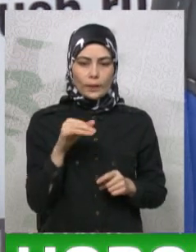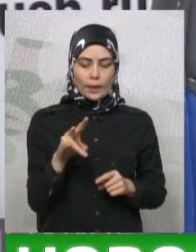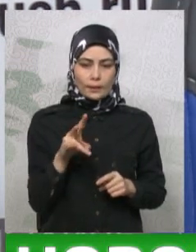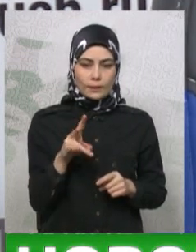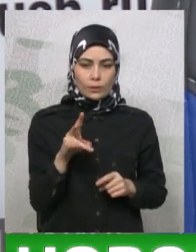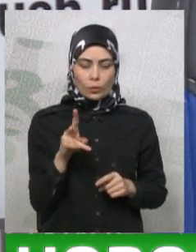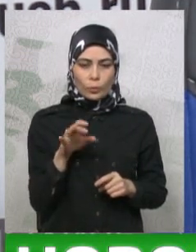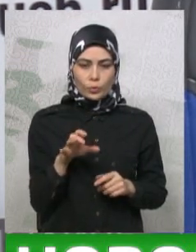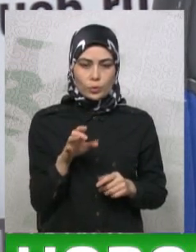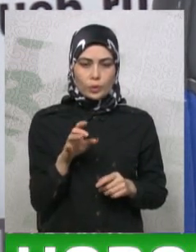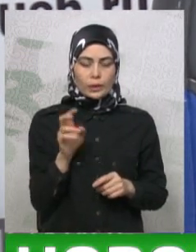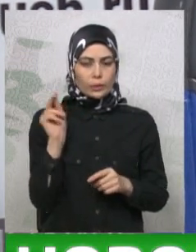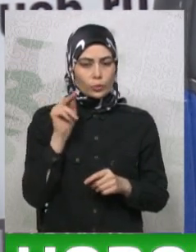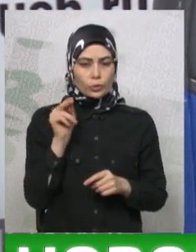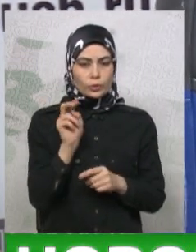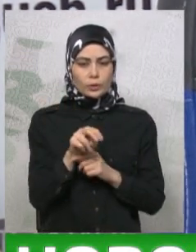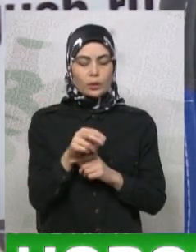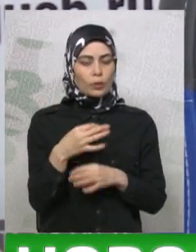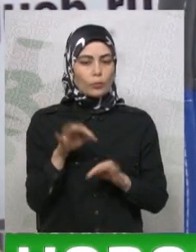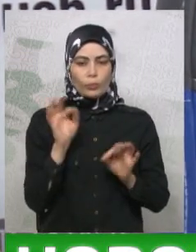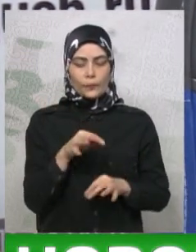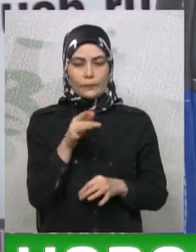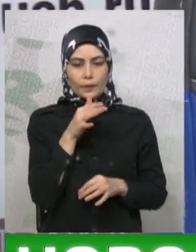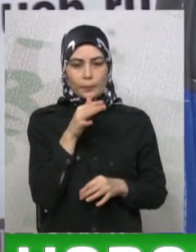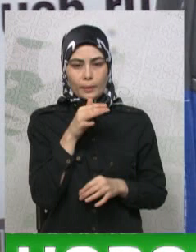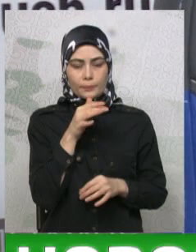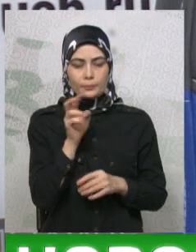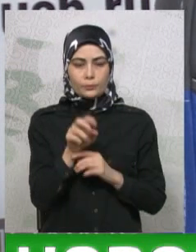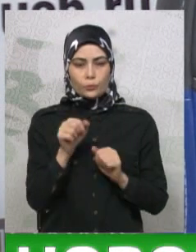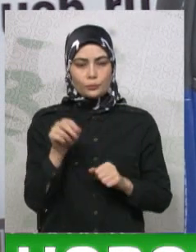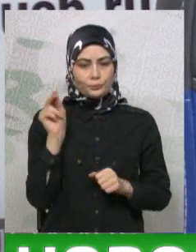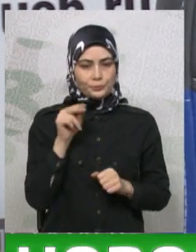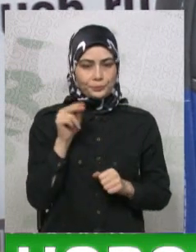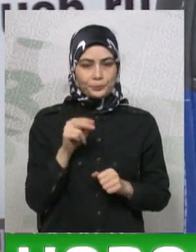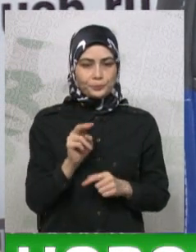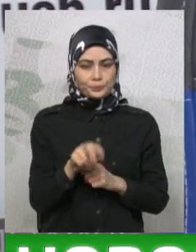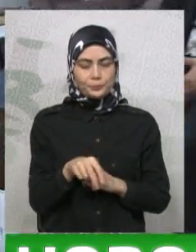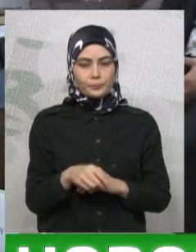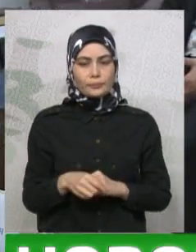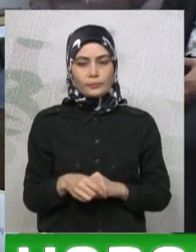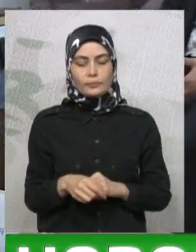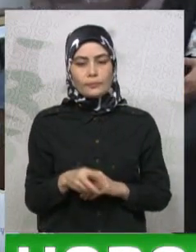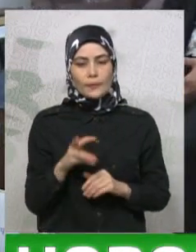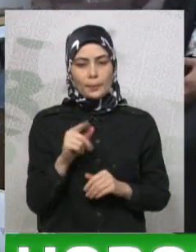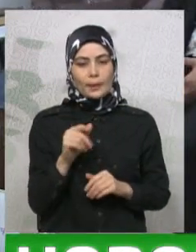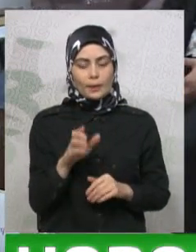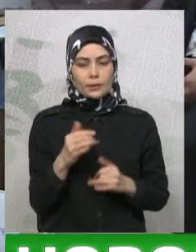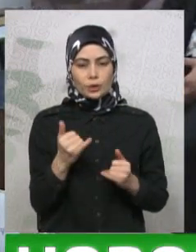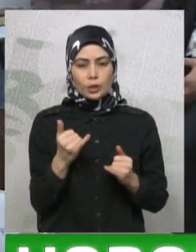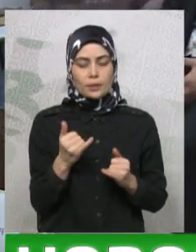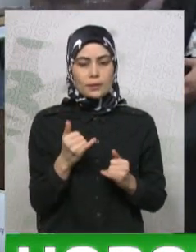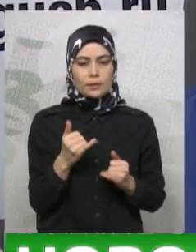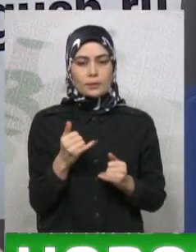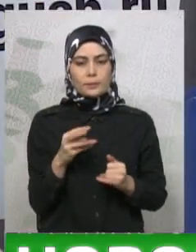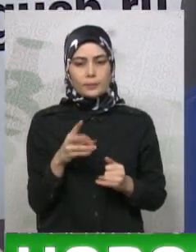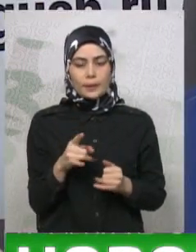кампусы, доступные для обучения 24/7, 365 дней в году. В любое время дня и ночи можно приходить учиться. В Магасе мы сейчас как раз находимся